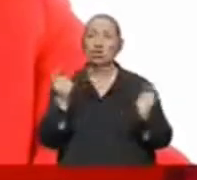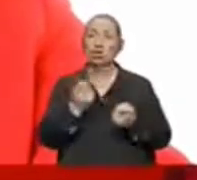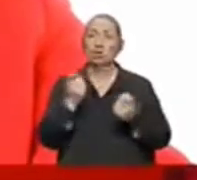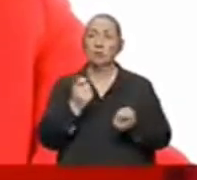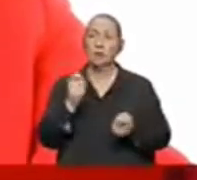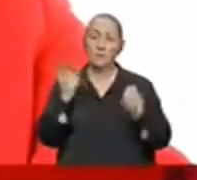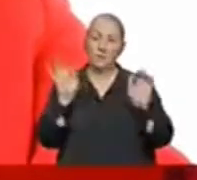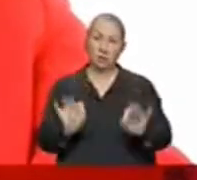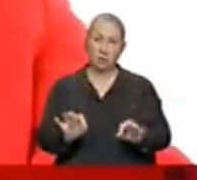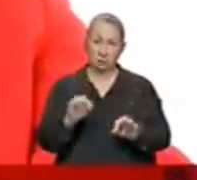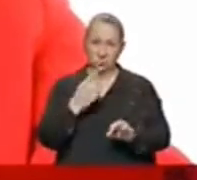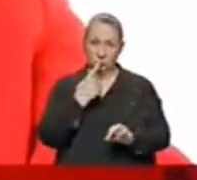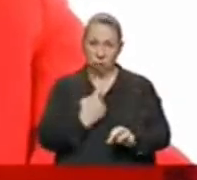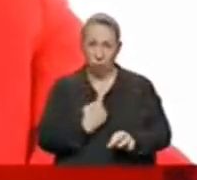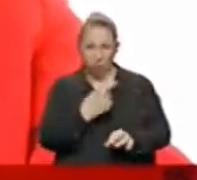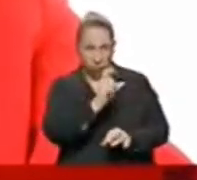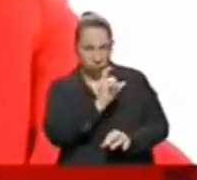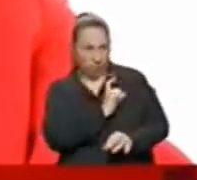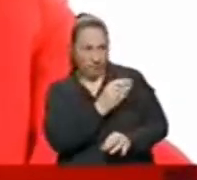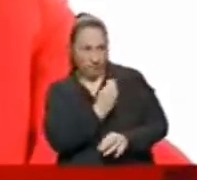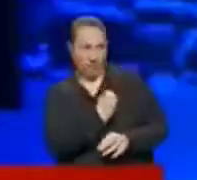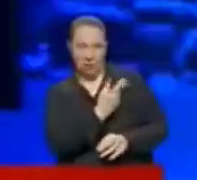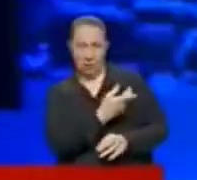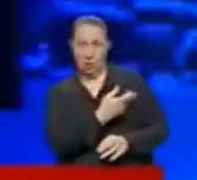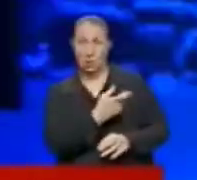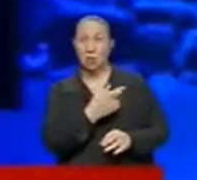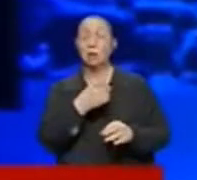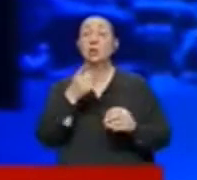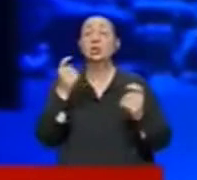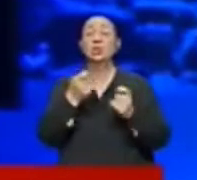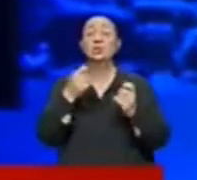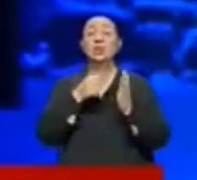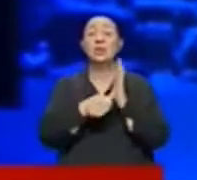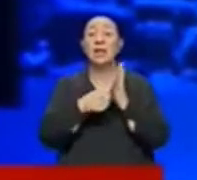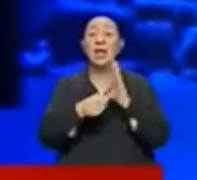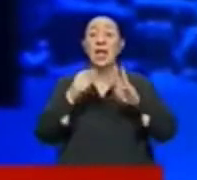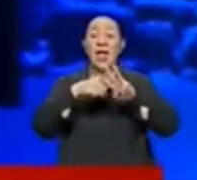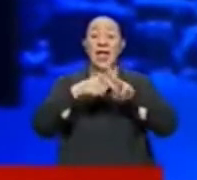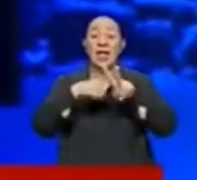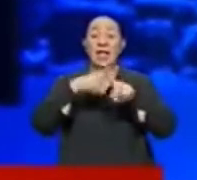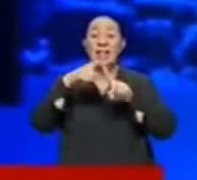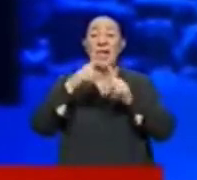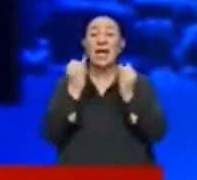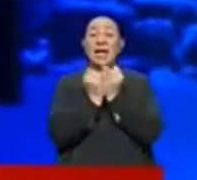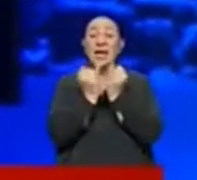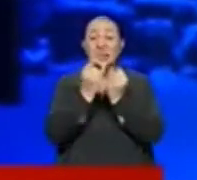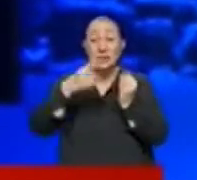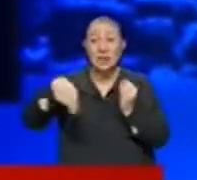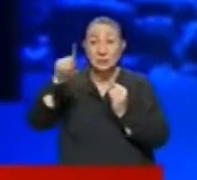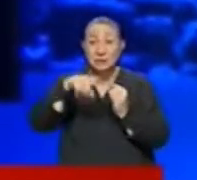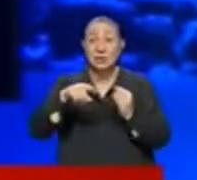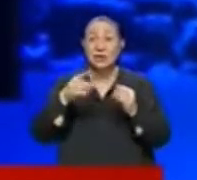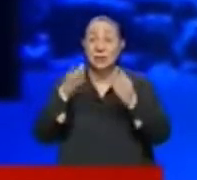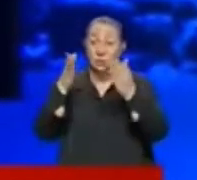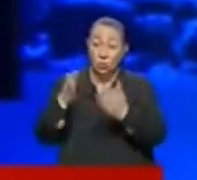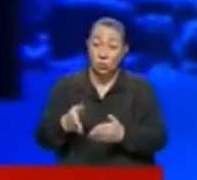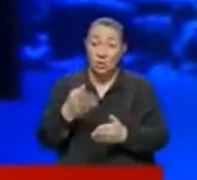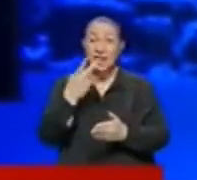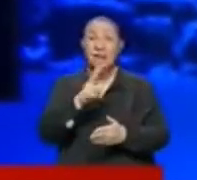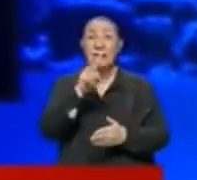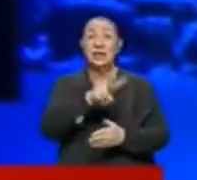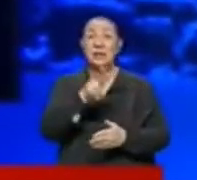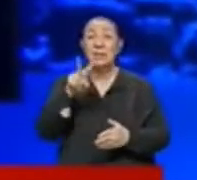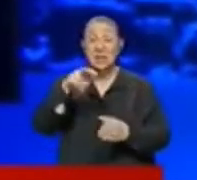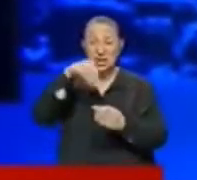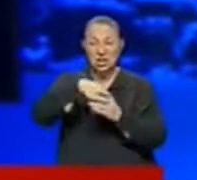çalışma başlatıldığının cevabını almıştık. Çalışma takvimimizde EYT'li kardeşlerimizin durumunu